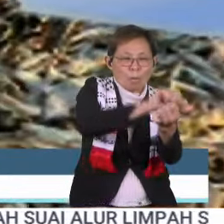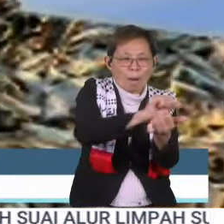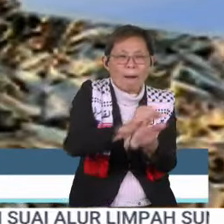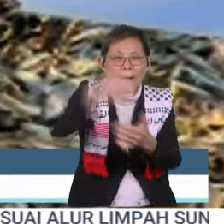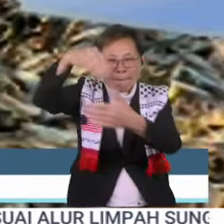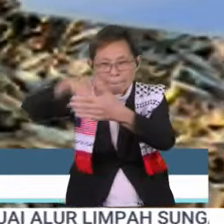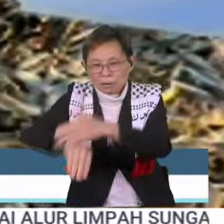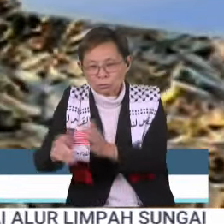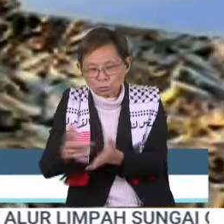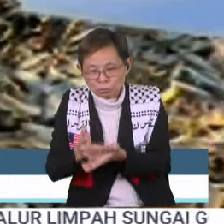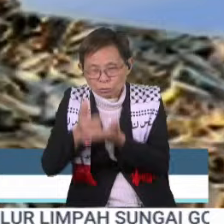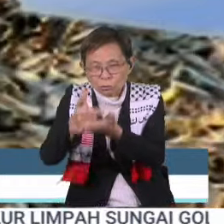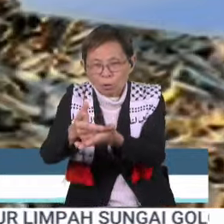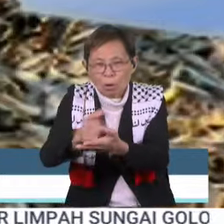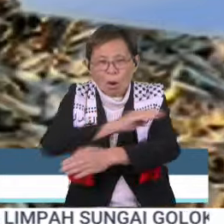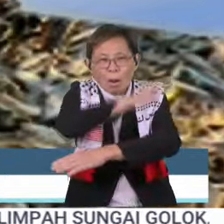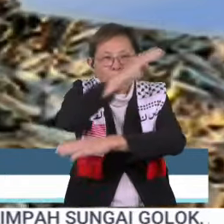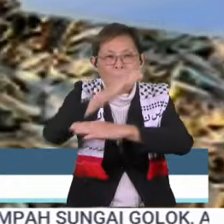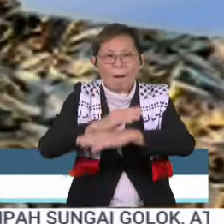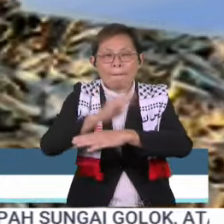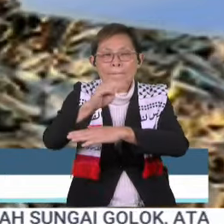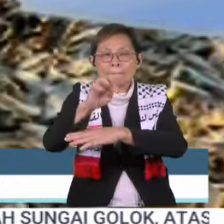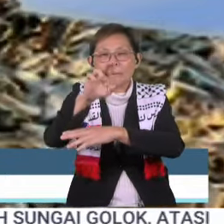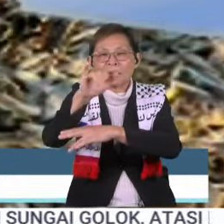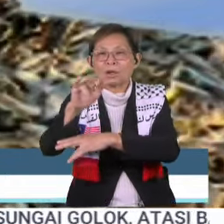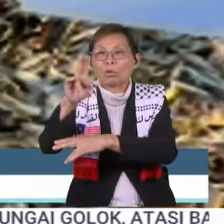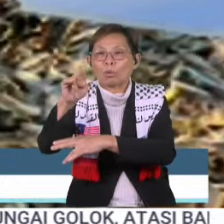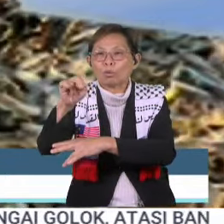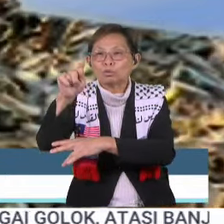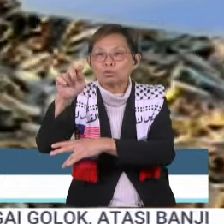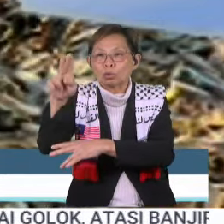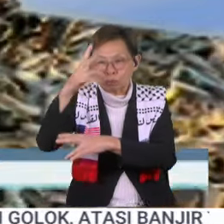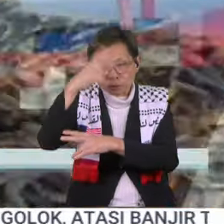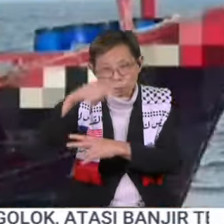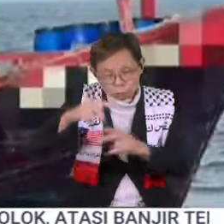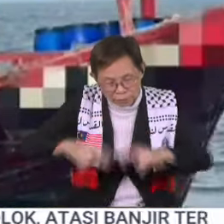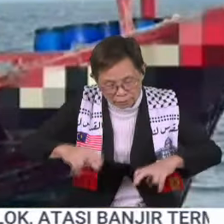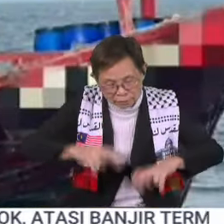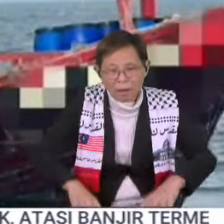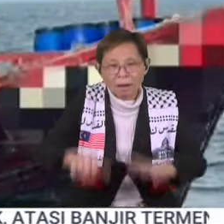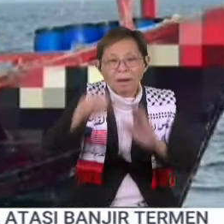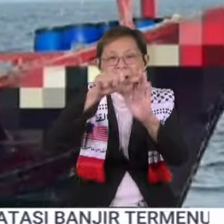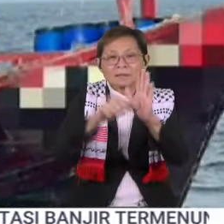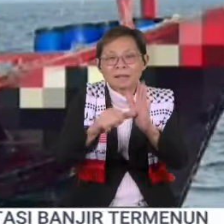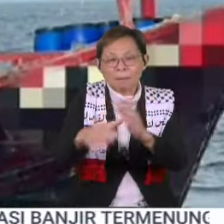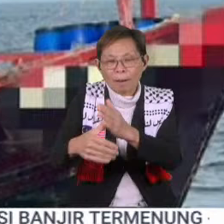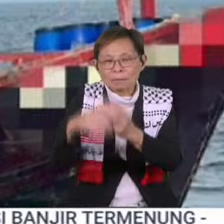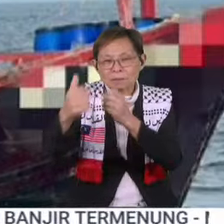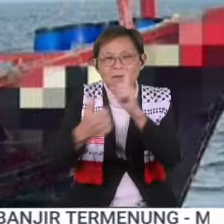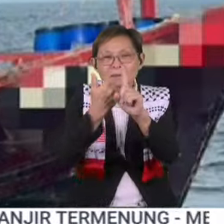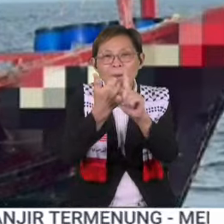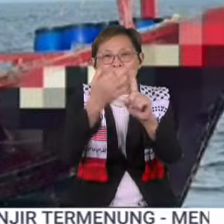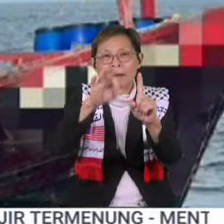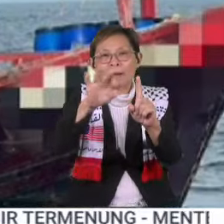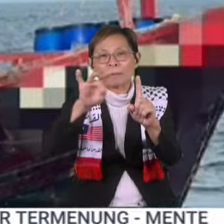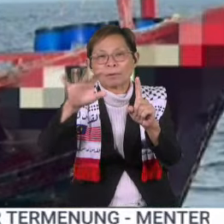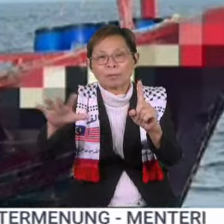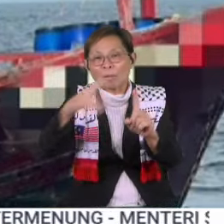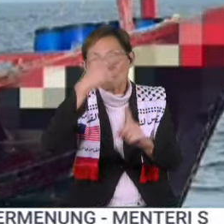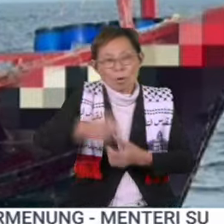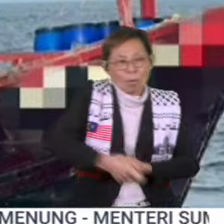diiring masuk ke jeti maritim Bukit Malut untuk siasatan lanjut. Kes disiasat menurut Akta Perikanan 1985 kerana menjalankan aktiviti